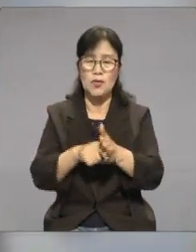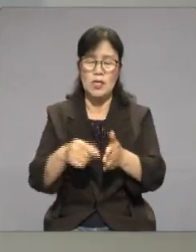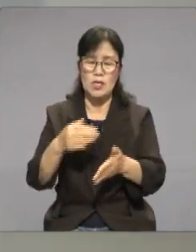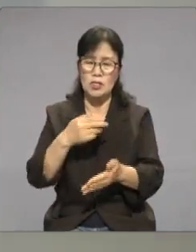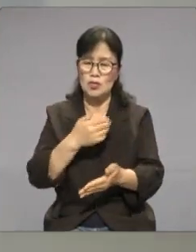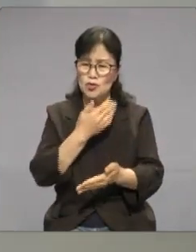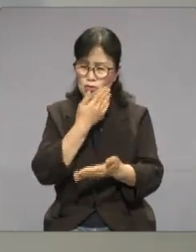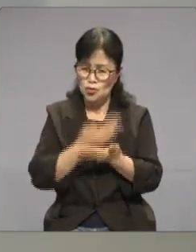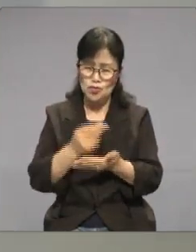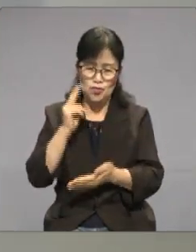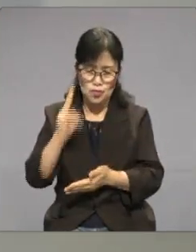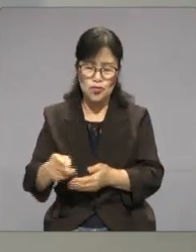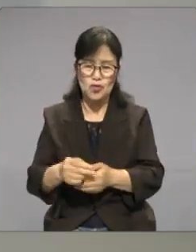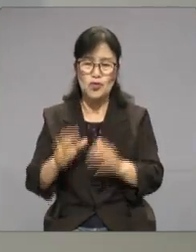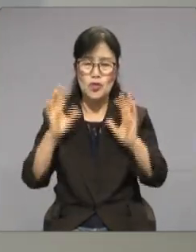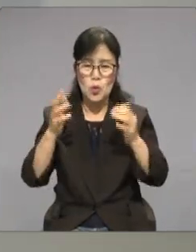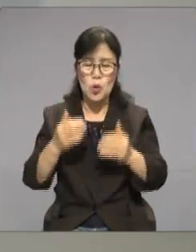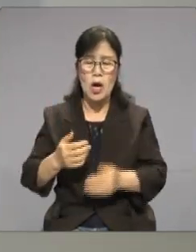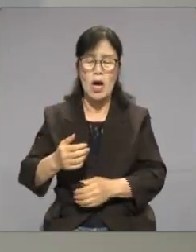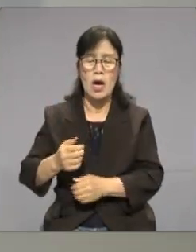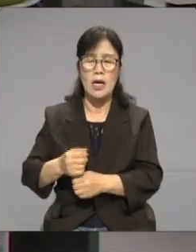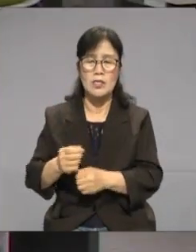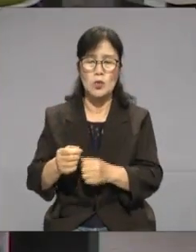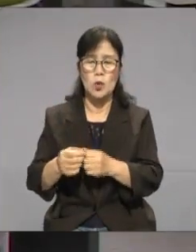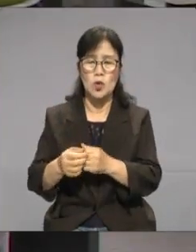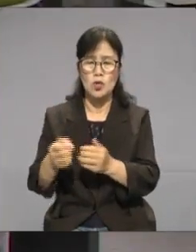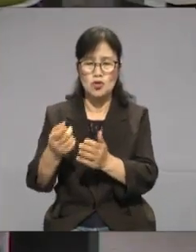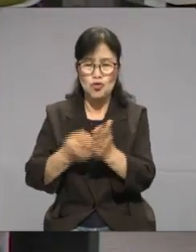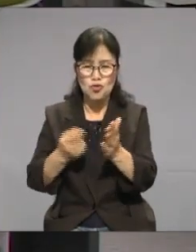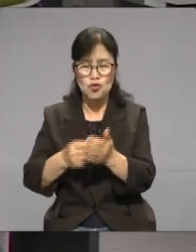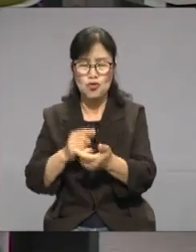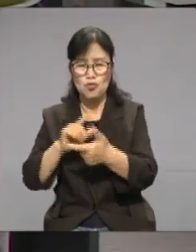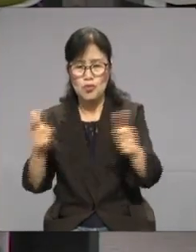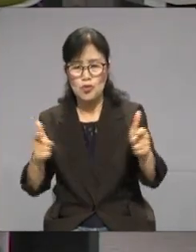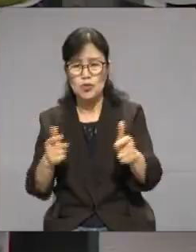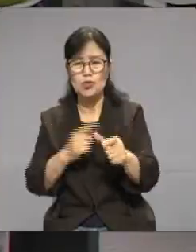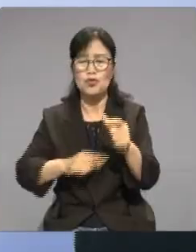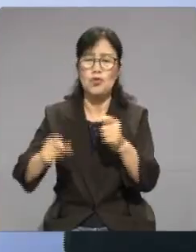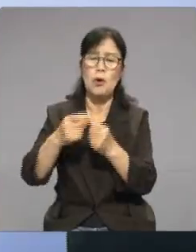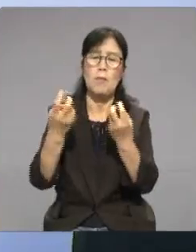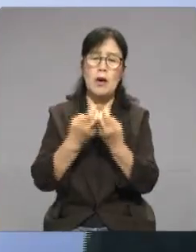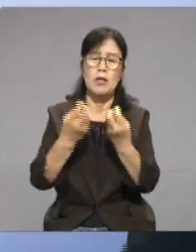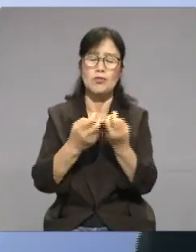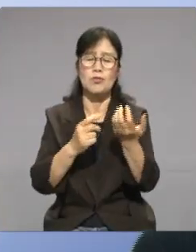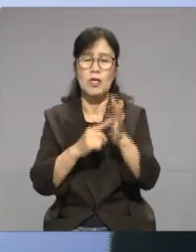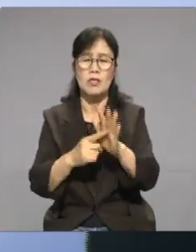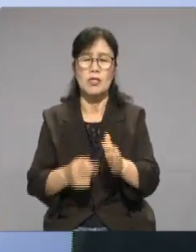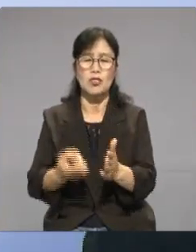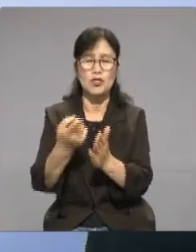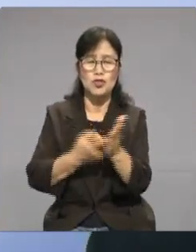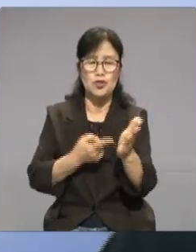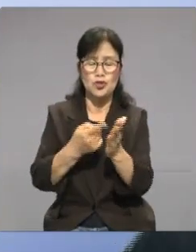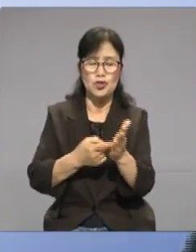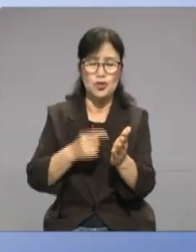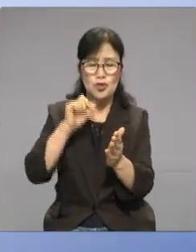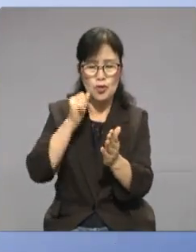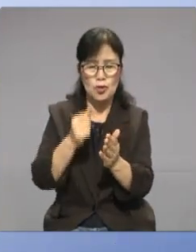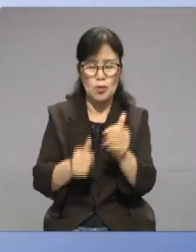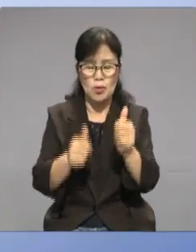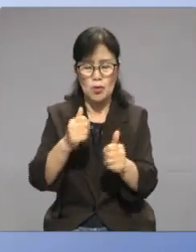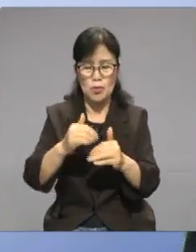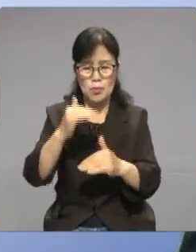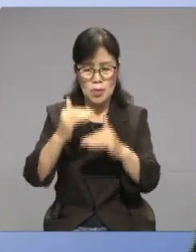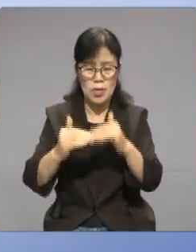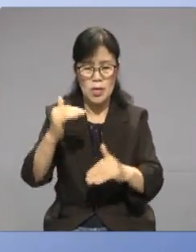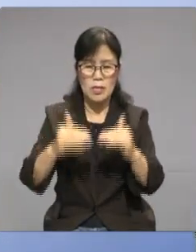소아와 중증 심장 질환에 이은 신장 이식 수술 보상 방안도 내놨습니다. 수술 난이도에 따라